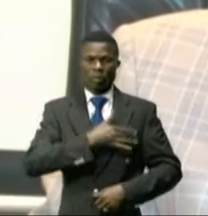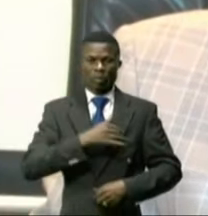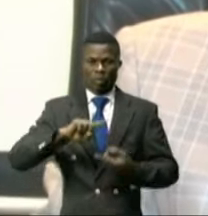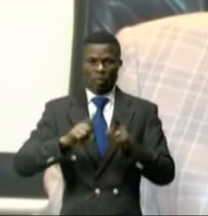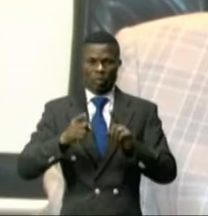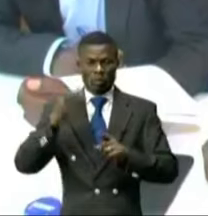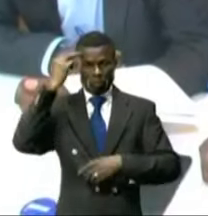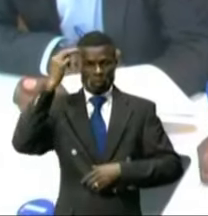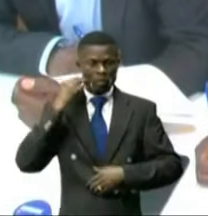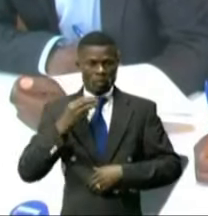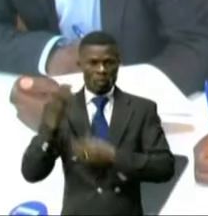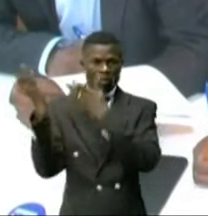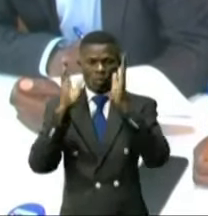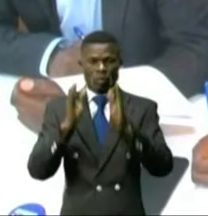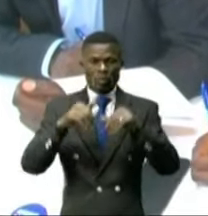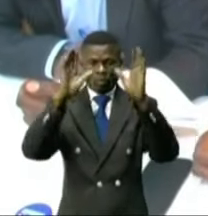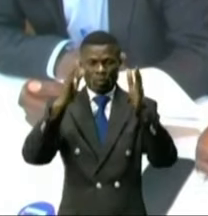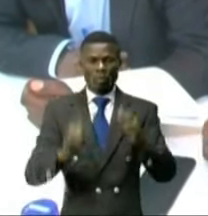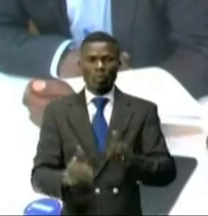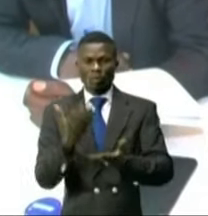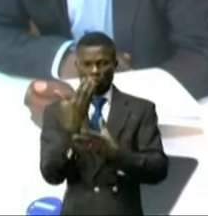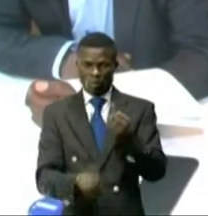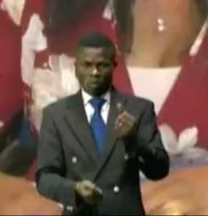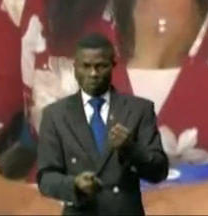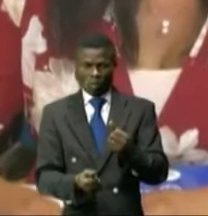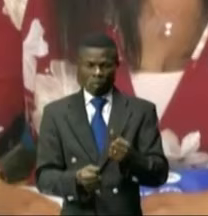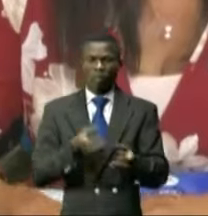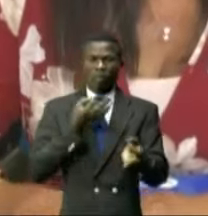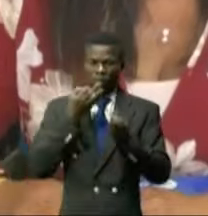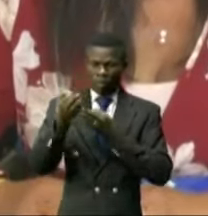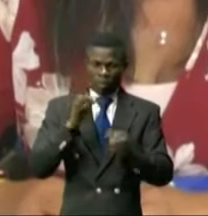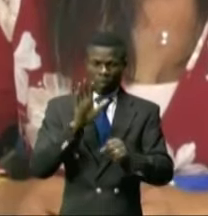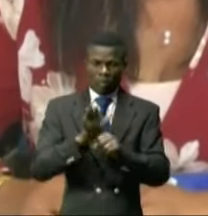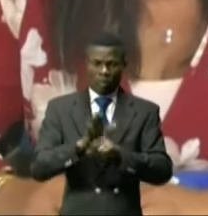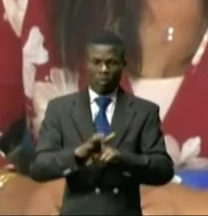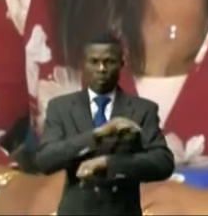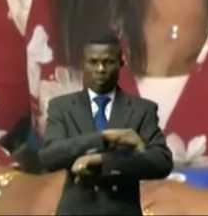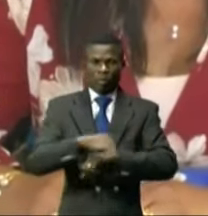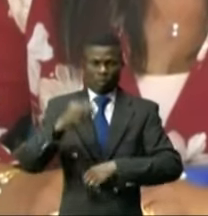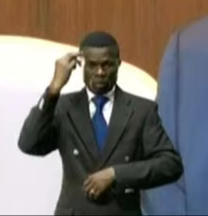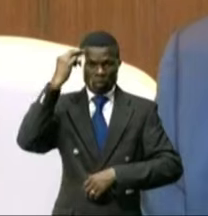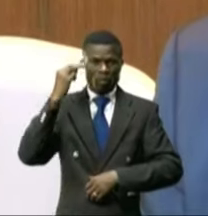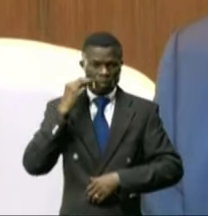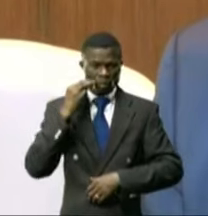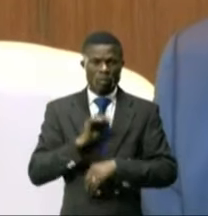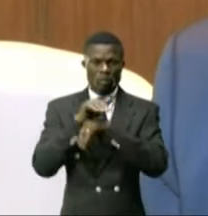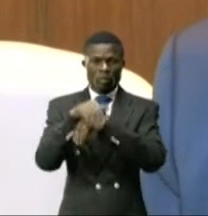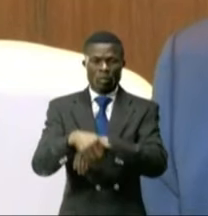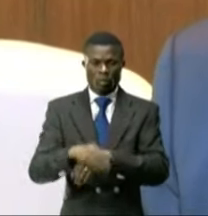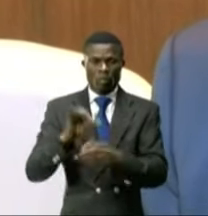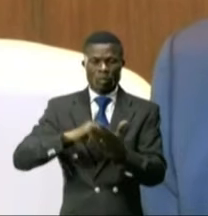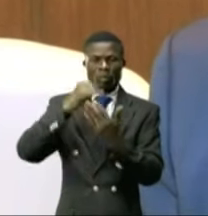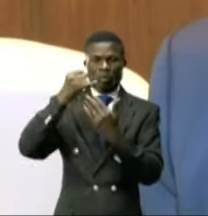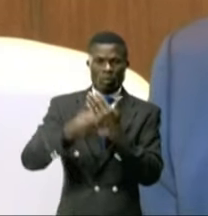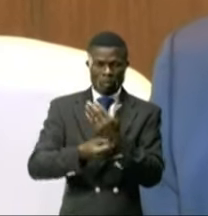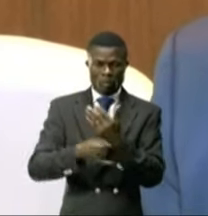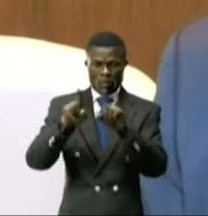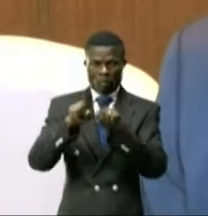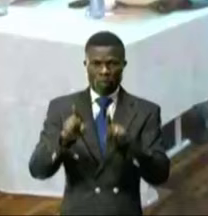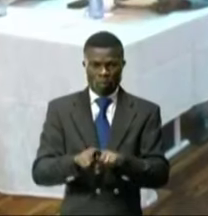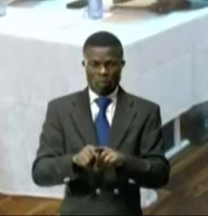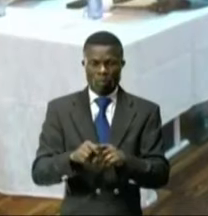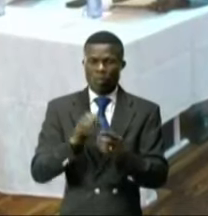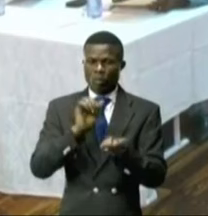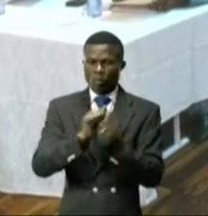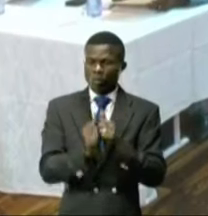commerce extérieur empêché, a mis autour d'une table des représentants des ministères impliqués dans la mise en œuvre du projet et des points